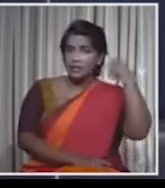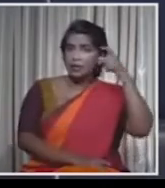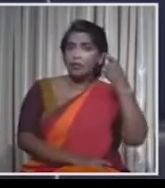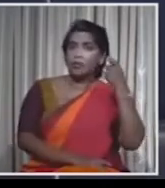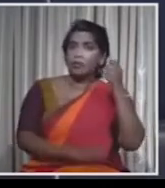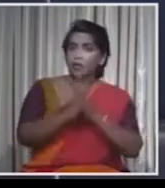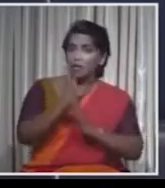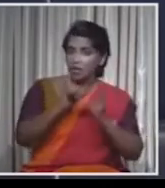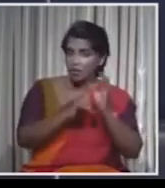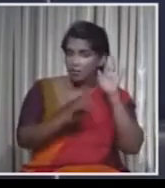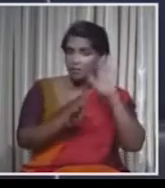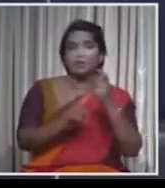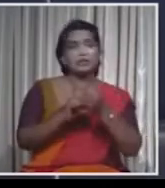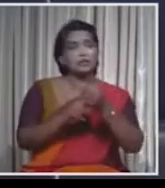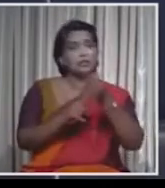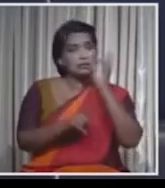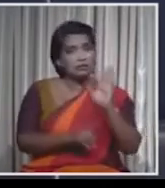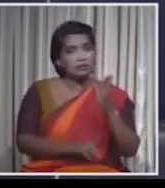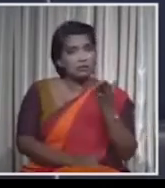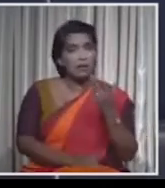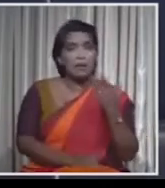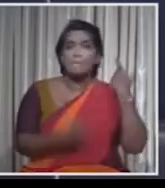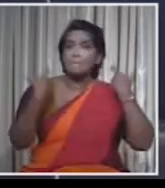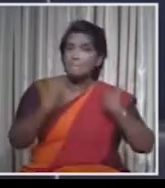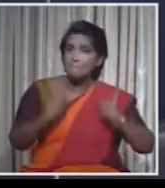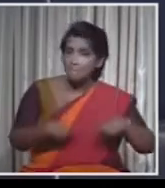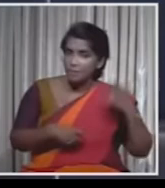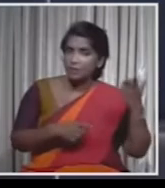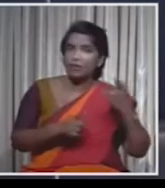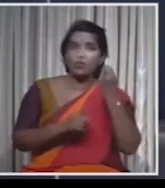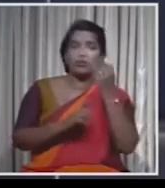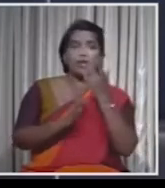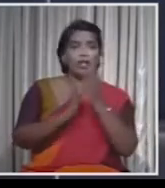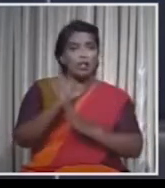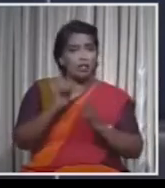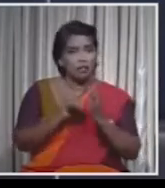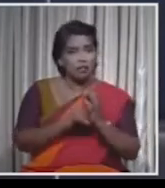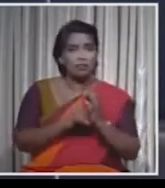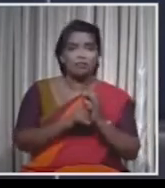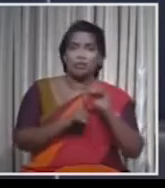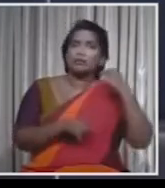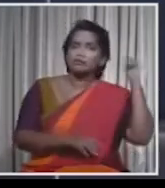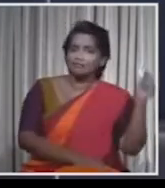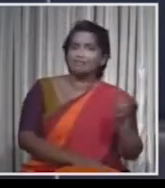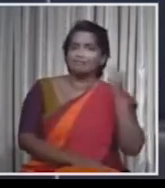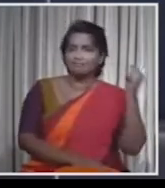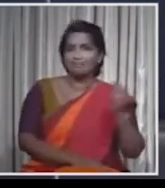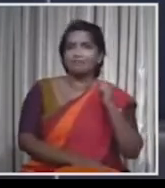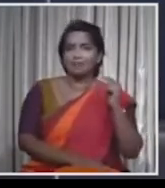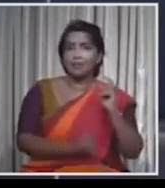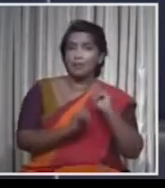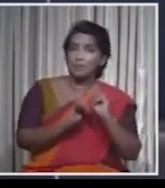ඇමති නියමුණාම ජනාධිපති හැටියට මහින්ද රාජපක්ෂ මහත්තයා මුදල් ඇමති ඉඳලා හිටලා මෙහාට එනවා. අගමැතිකම්